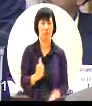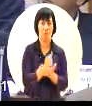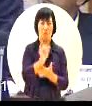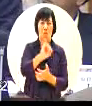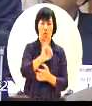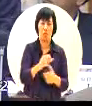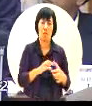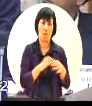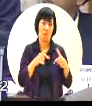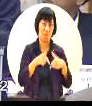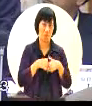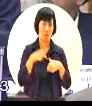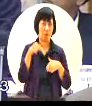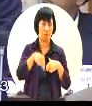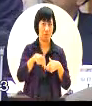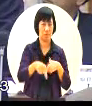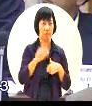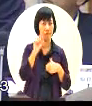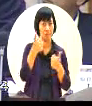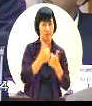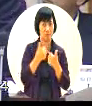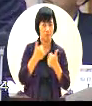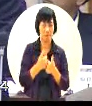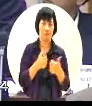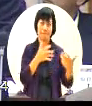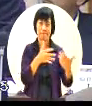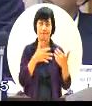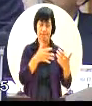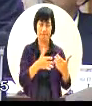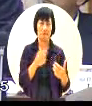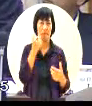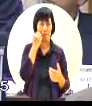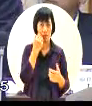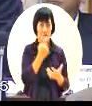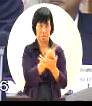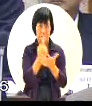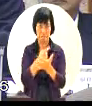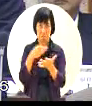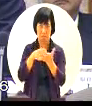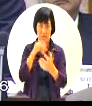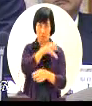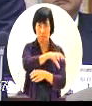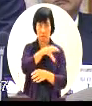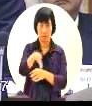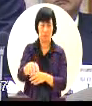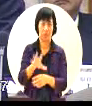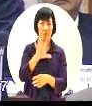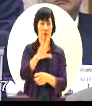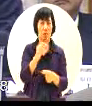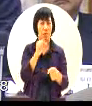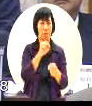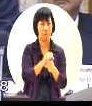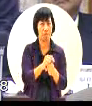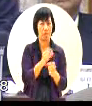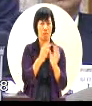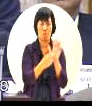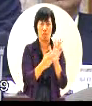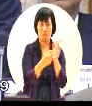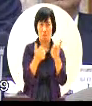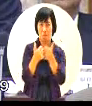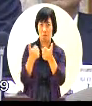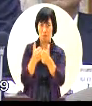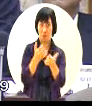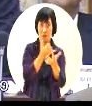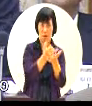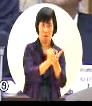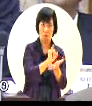的的质询。啊，每次的伫迄个地方办说明会呢，啊，拢看翁议员吼，亲身吼，拢每次拢